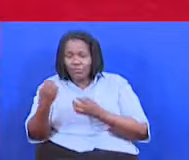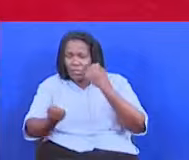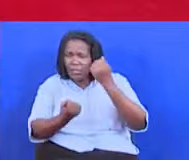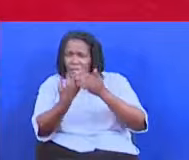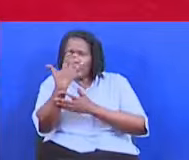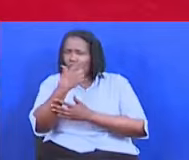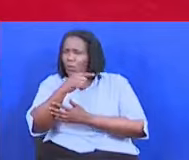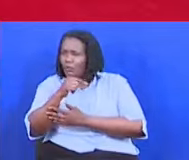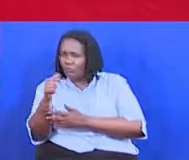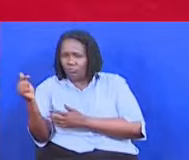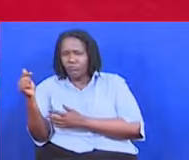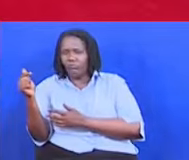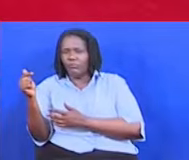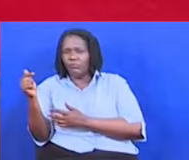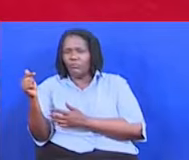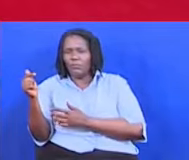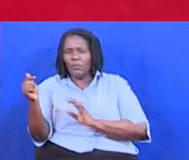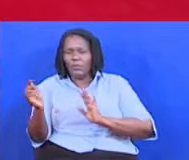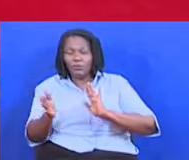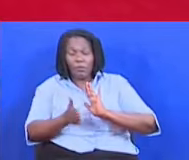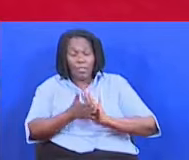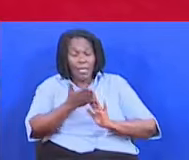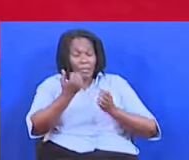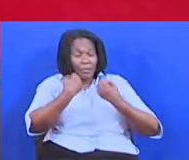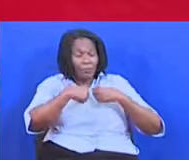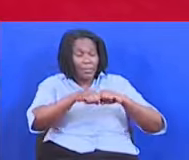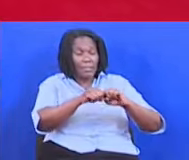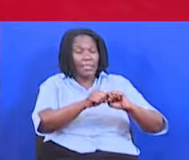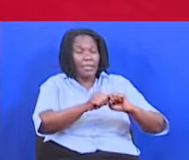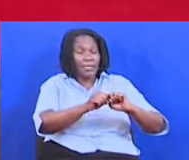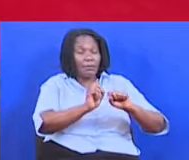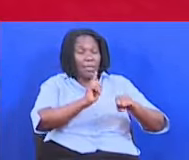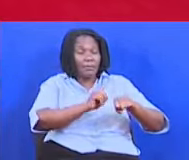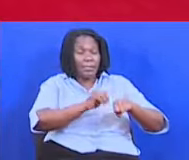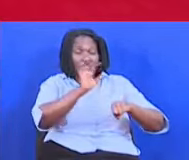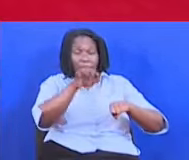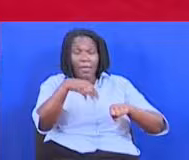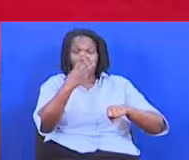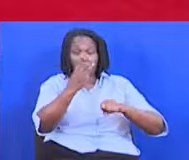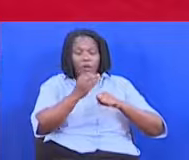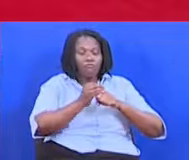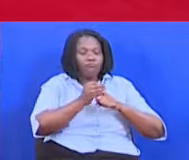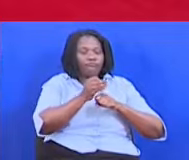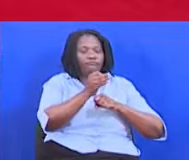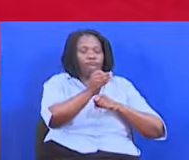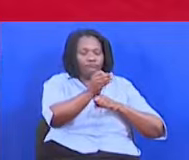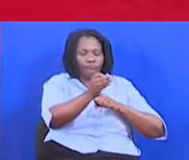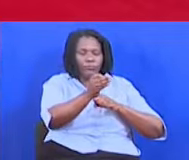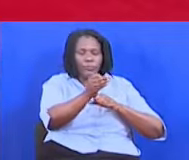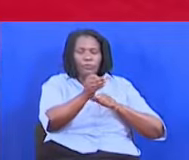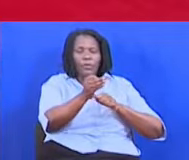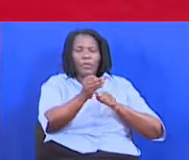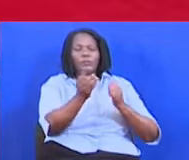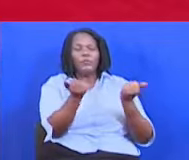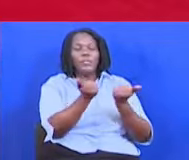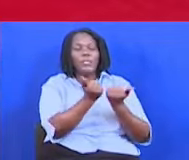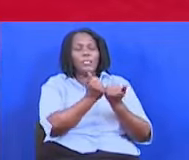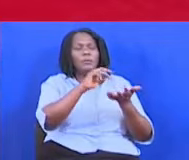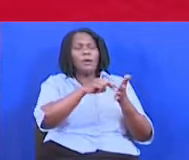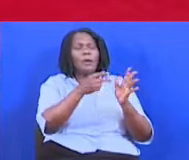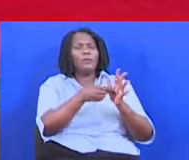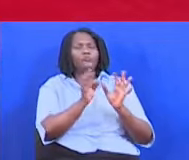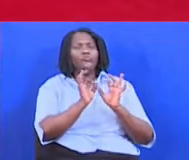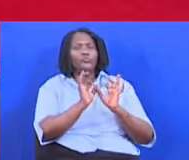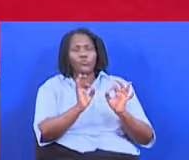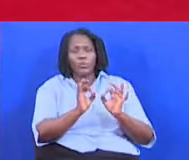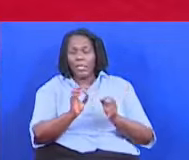na kwenye serikali na tukaanza utekelezaji wake wa miaka mitatu, tutahakikisha sasa tunaweka mkakati mzuri ambao